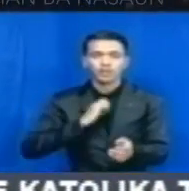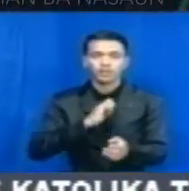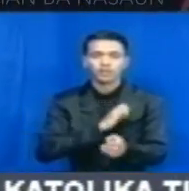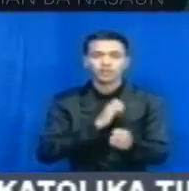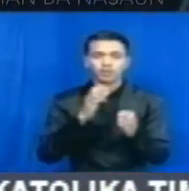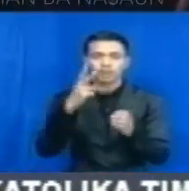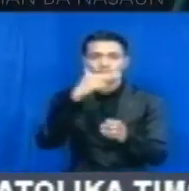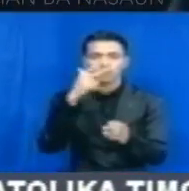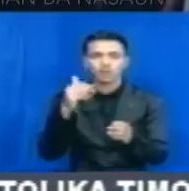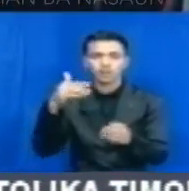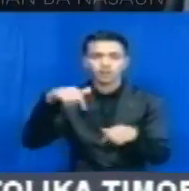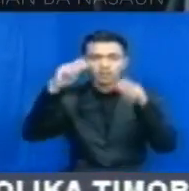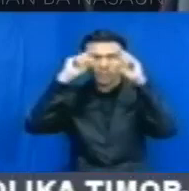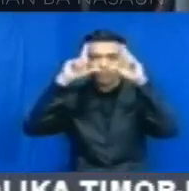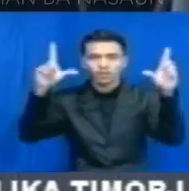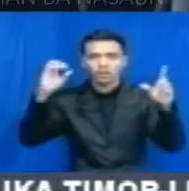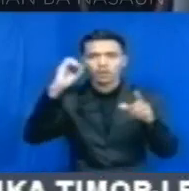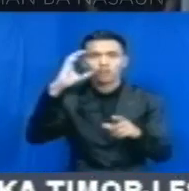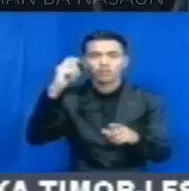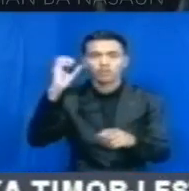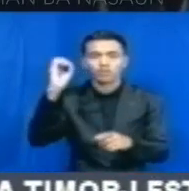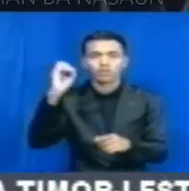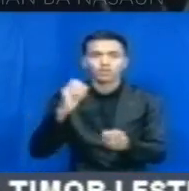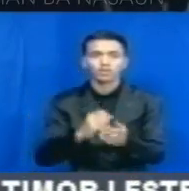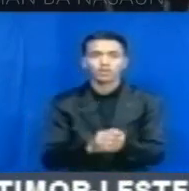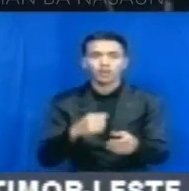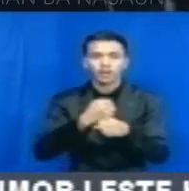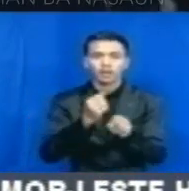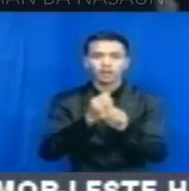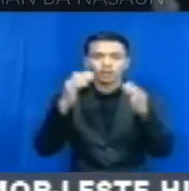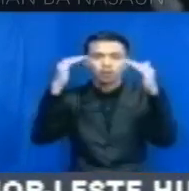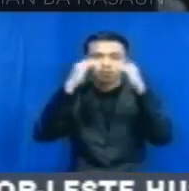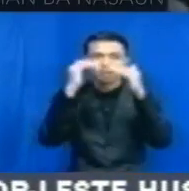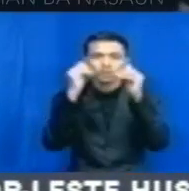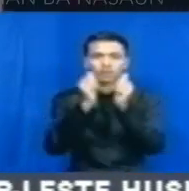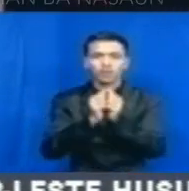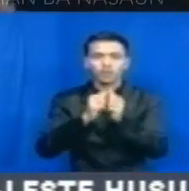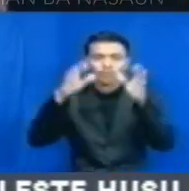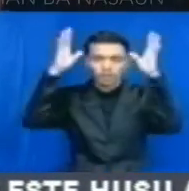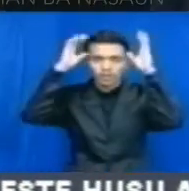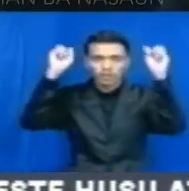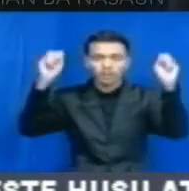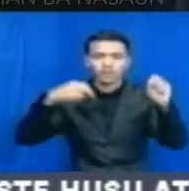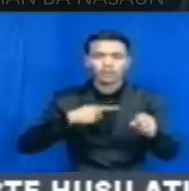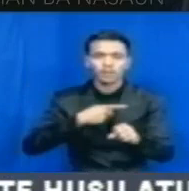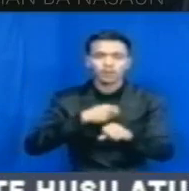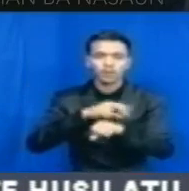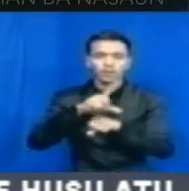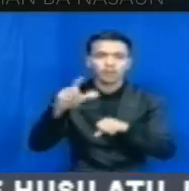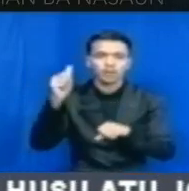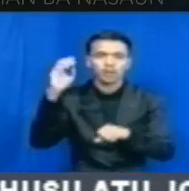Embaixador Indonesia e Timor-Leste, Otto Dorinus, halau audiensi ho Presidente Parlamento Nacional